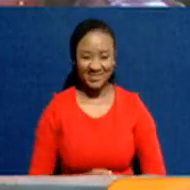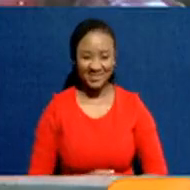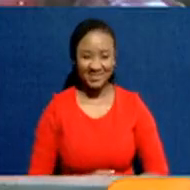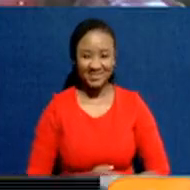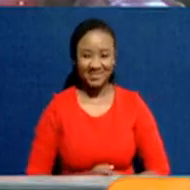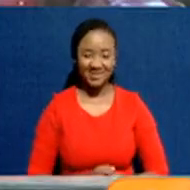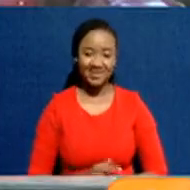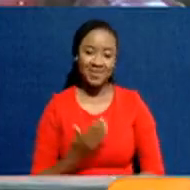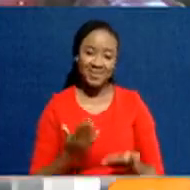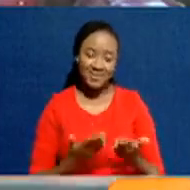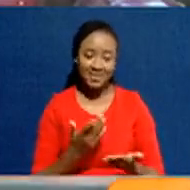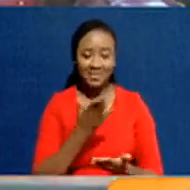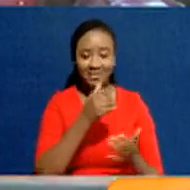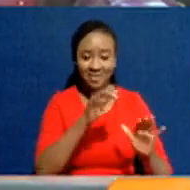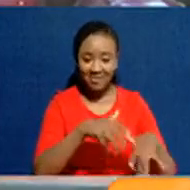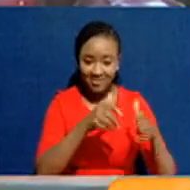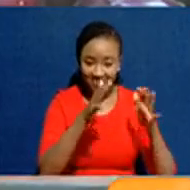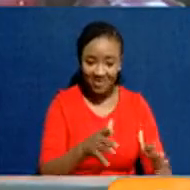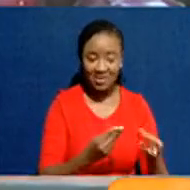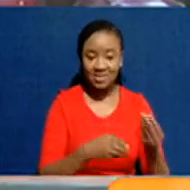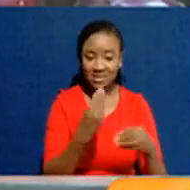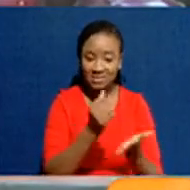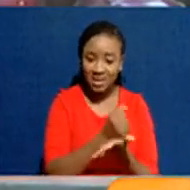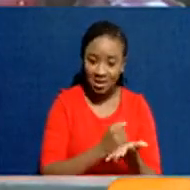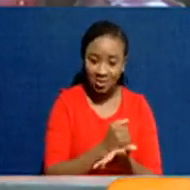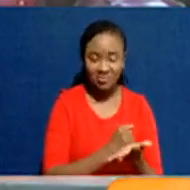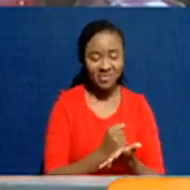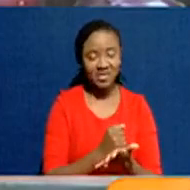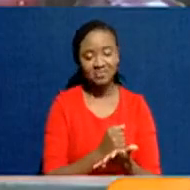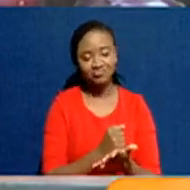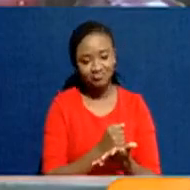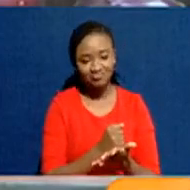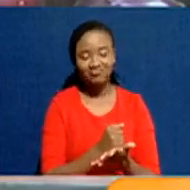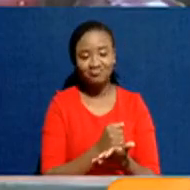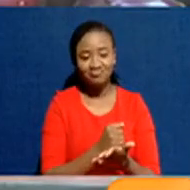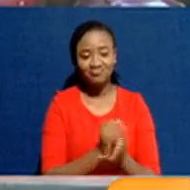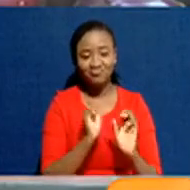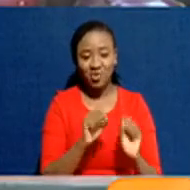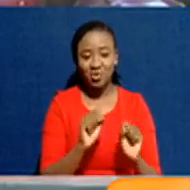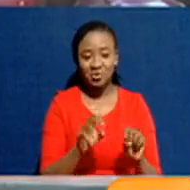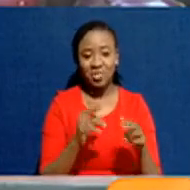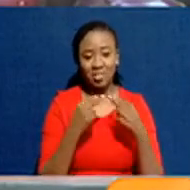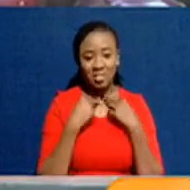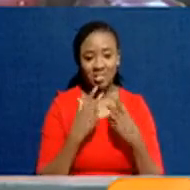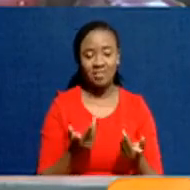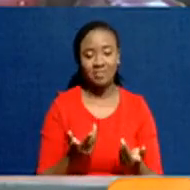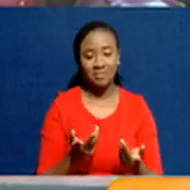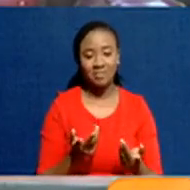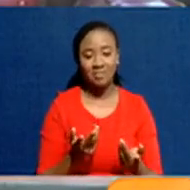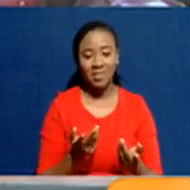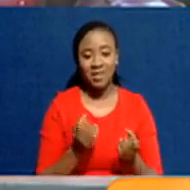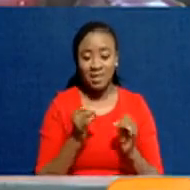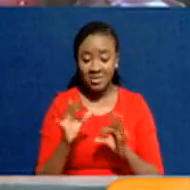Huenda kilio cha mkulima wa kahawa kikafika kikomo iwapo sheria mpya itakayowaondoa mawakala itaundwa na kupitishwa